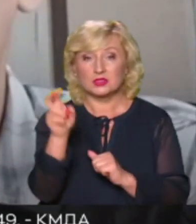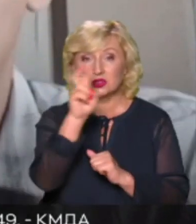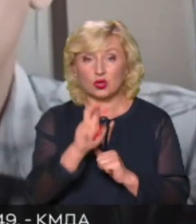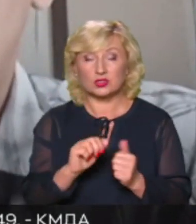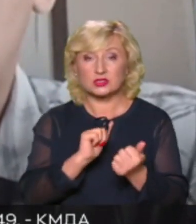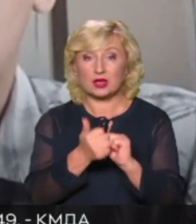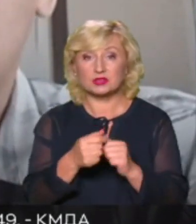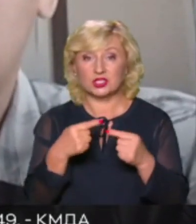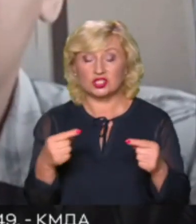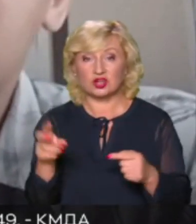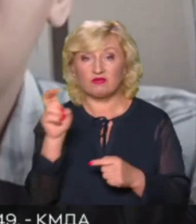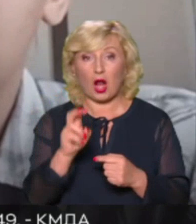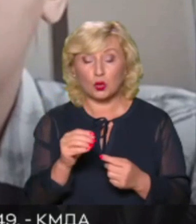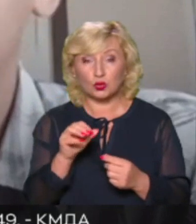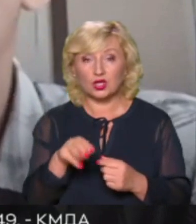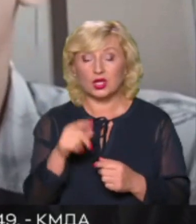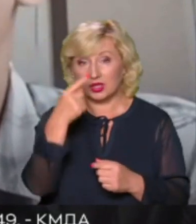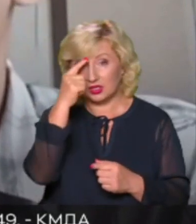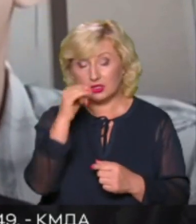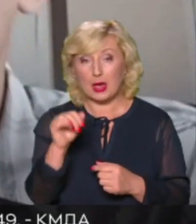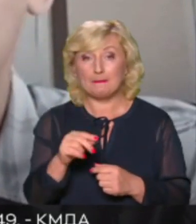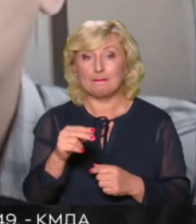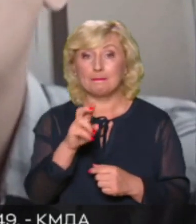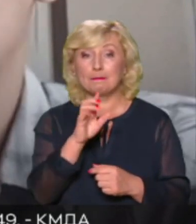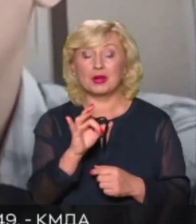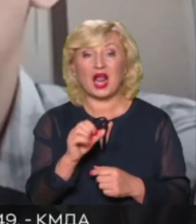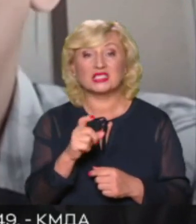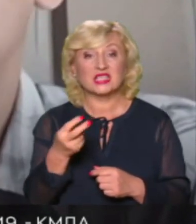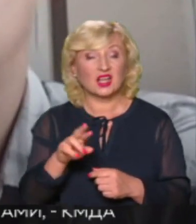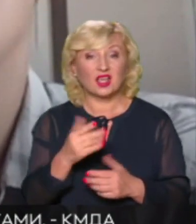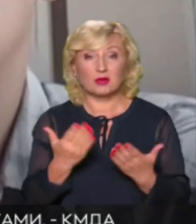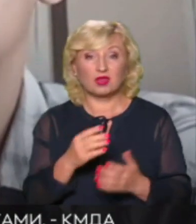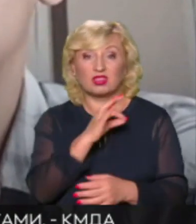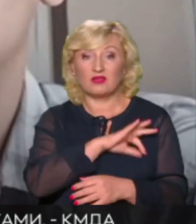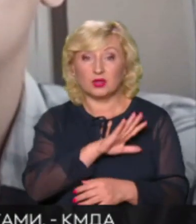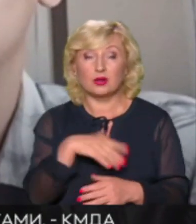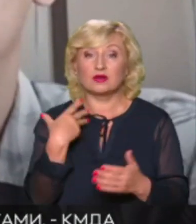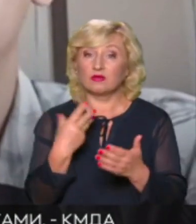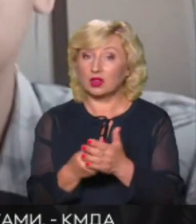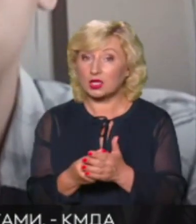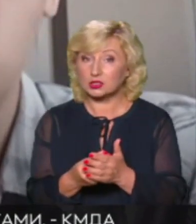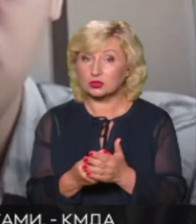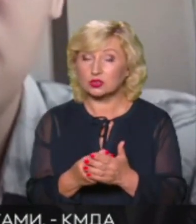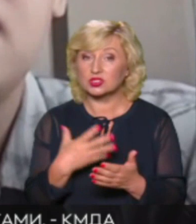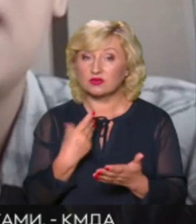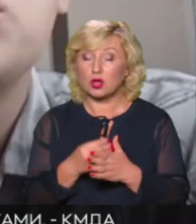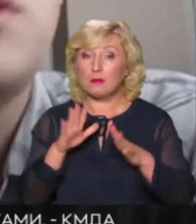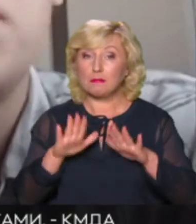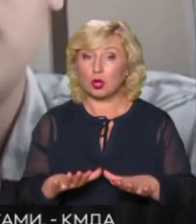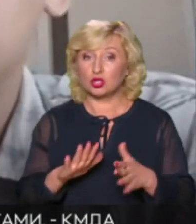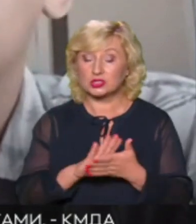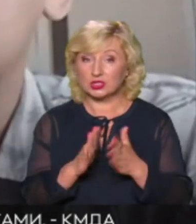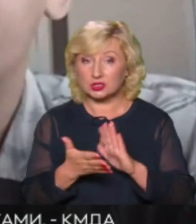валют. А Індія і Бразилія, яким це невигідно, мають свою власну позицію. І це, по